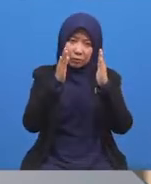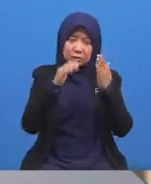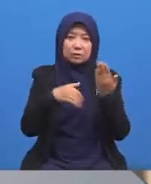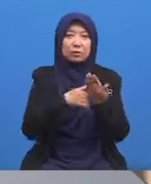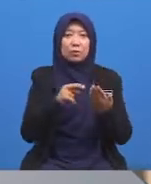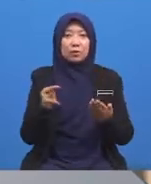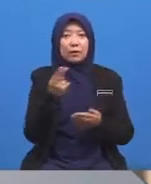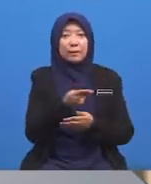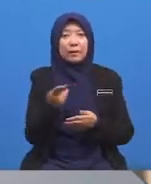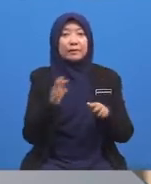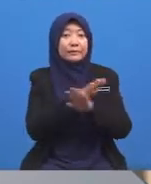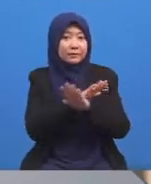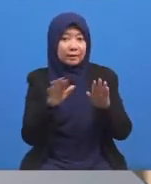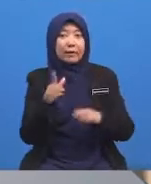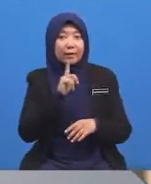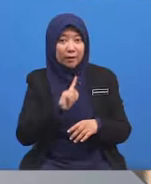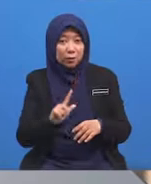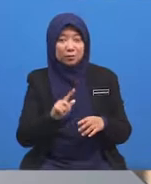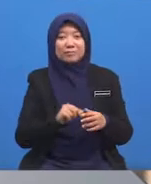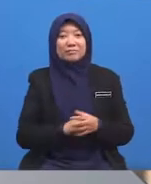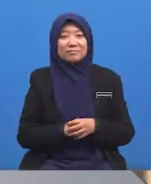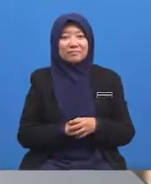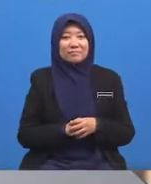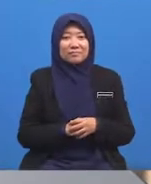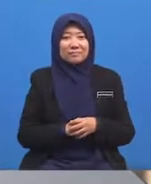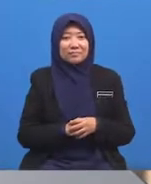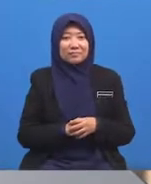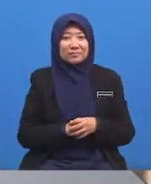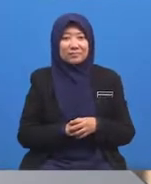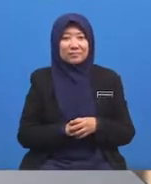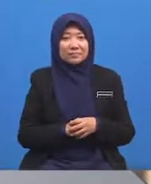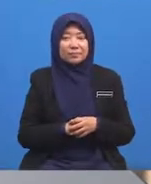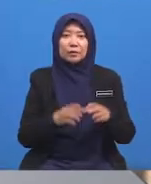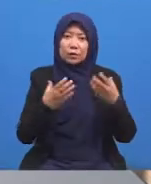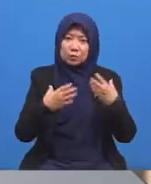Kita fokus pada campuran bagi bahan tidak larut.